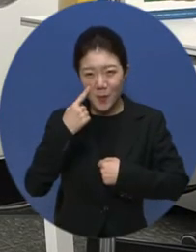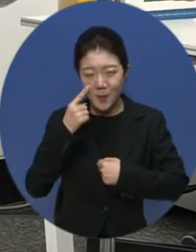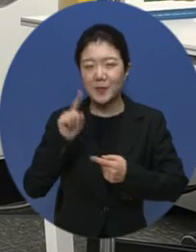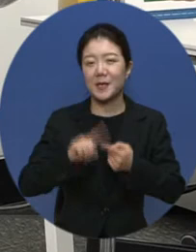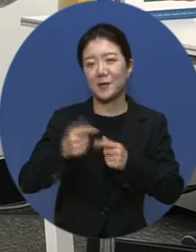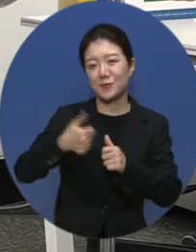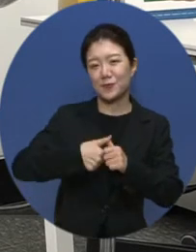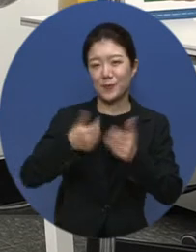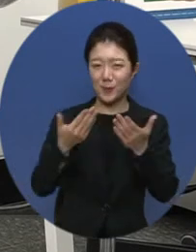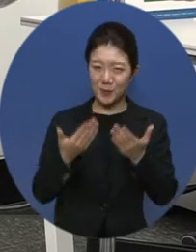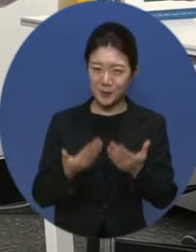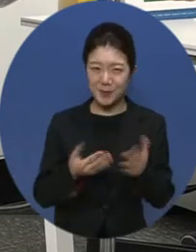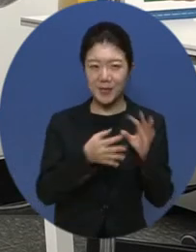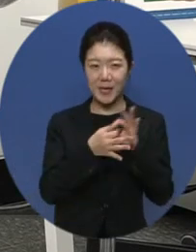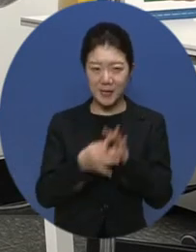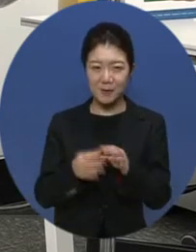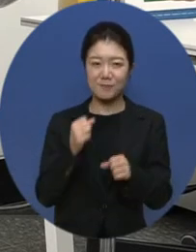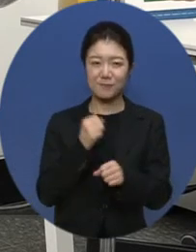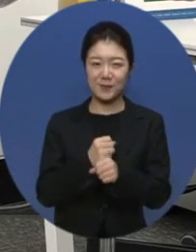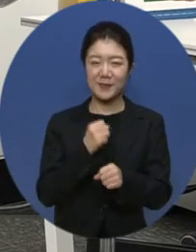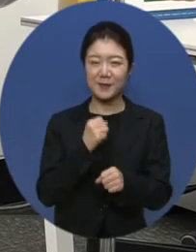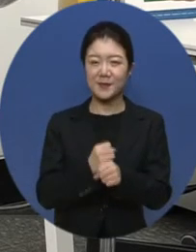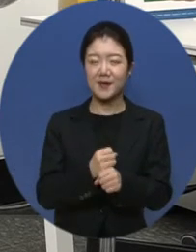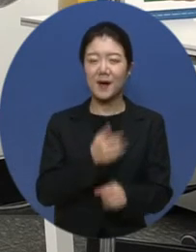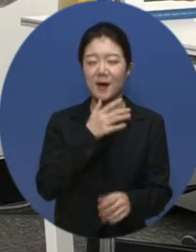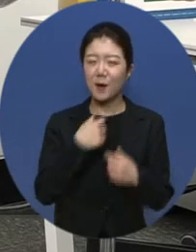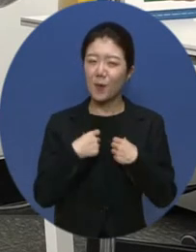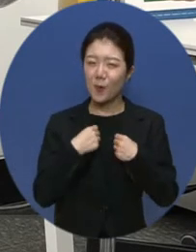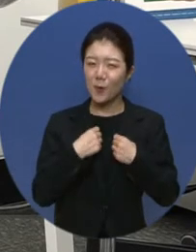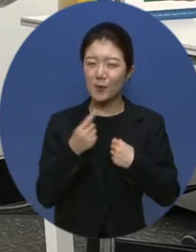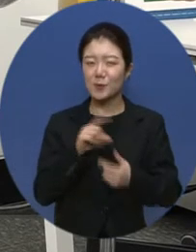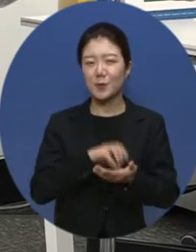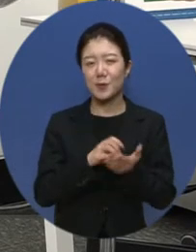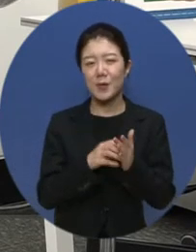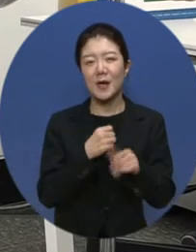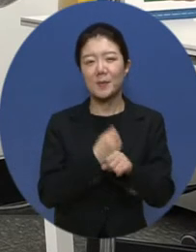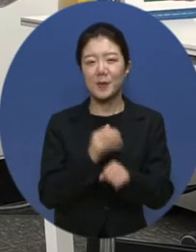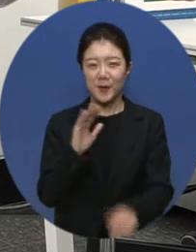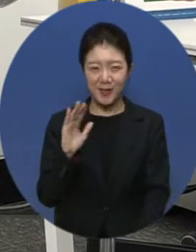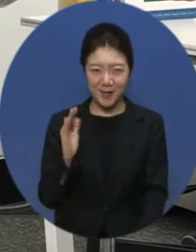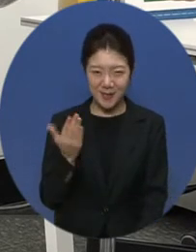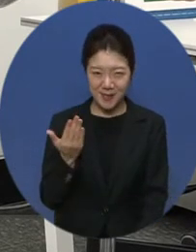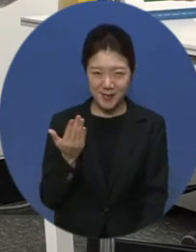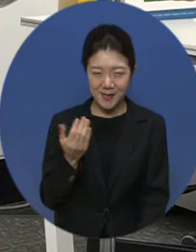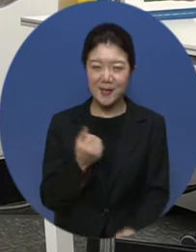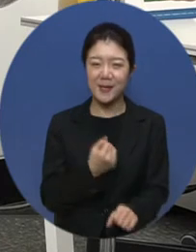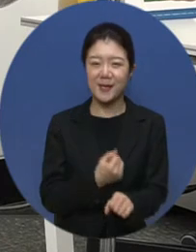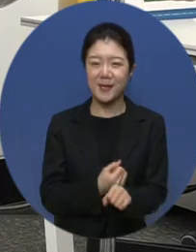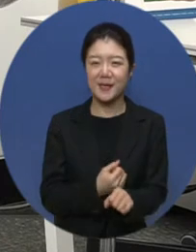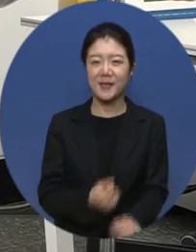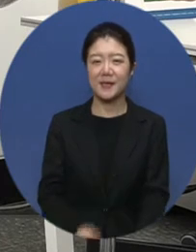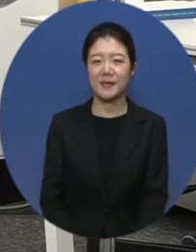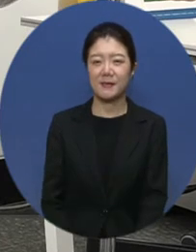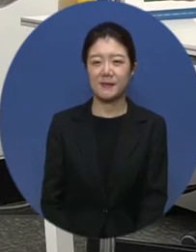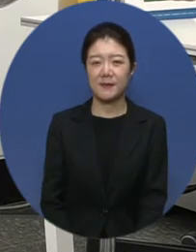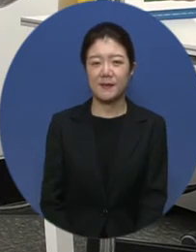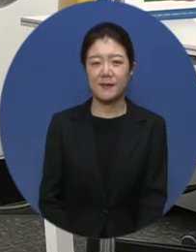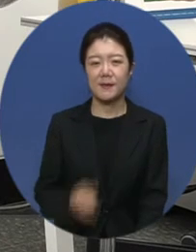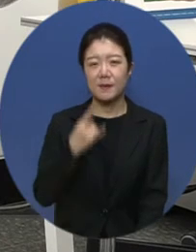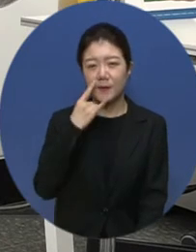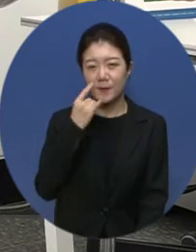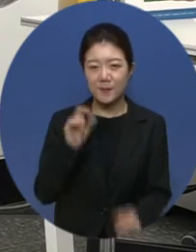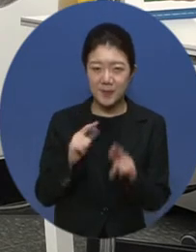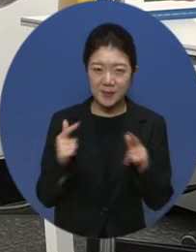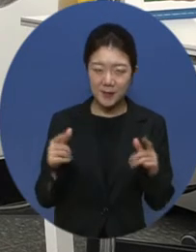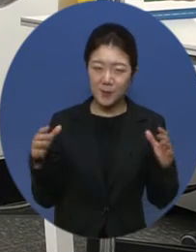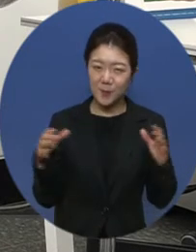해주고, 그렇게 해서 계속 이제 만들어 나가면서, 아, 사이즈는 이렇게 이렇게 해나가야 되겠다, 이렇게 했던 거였고요. 그리고 엄마들이